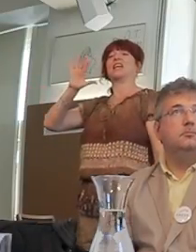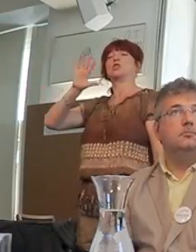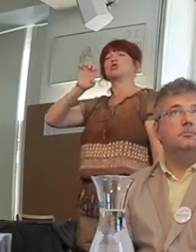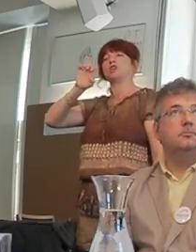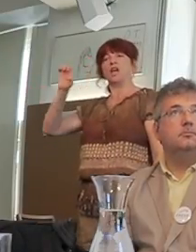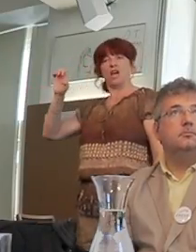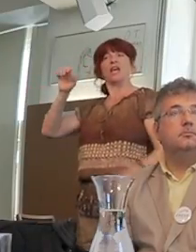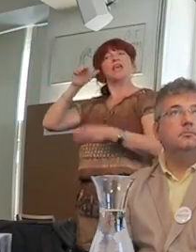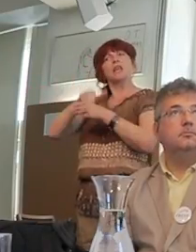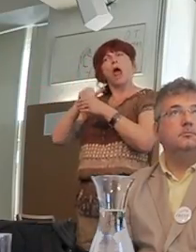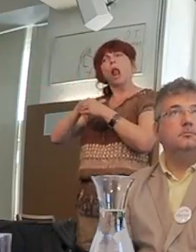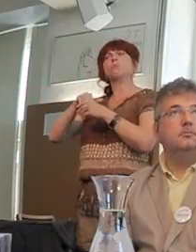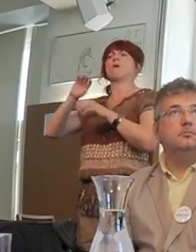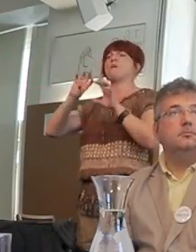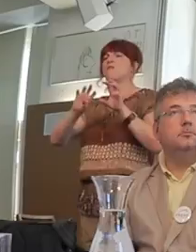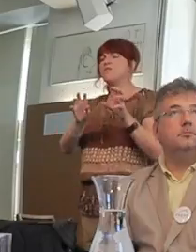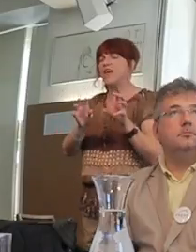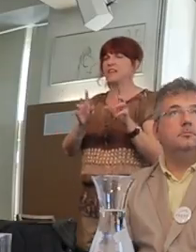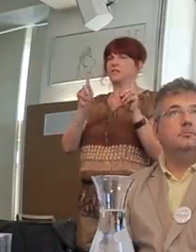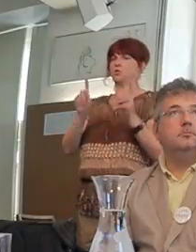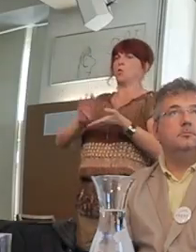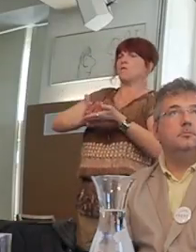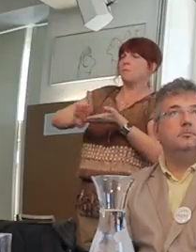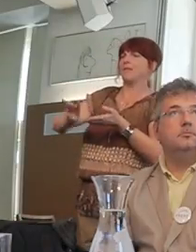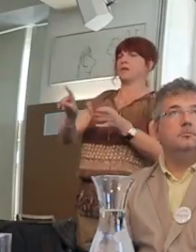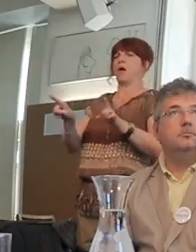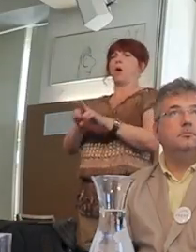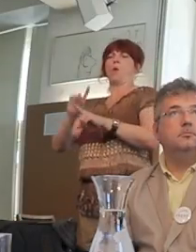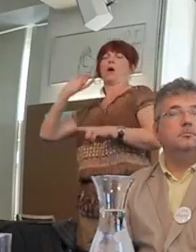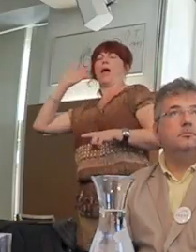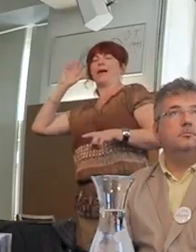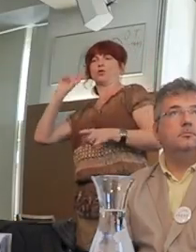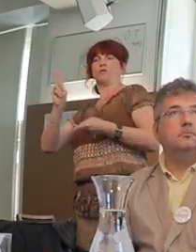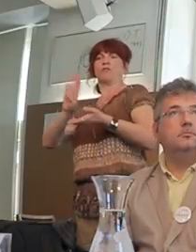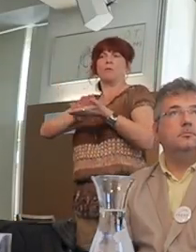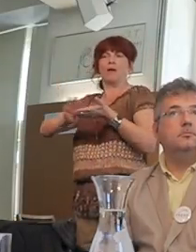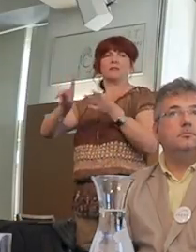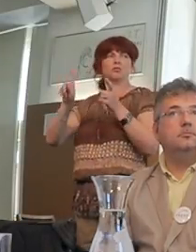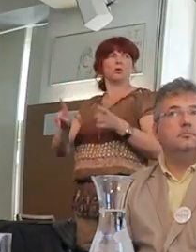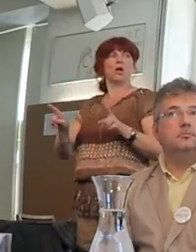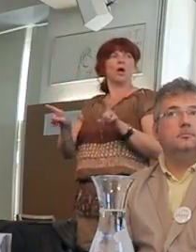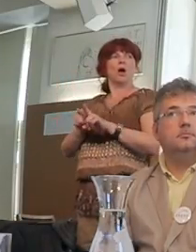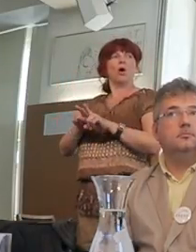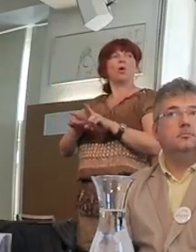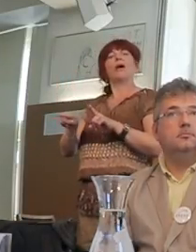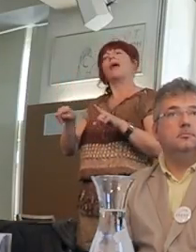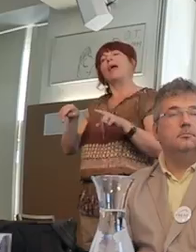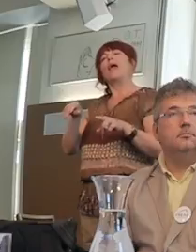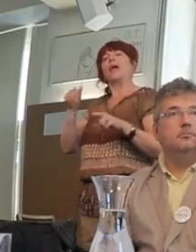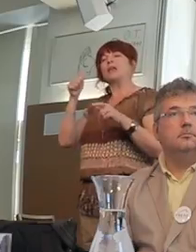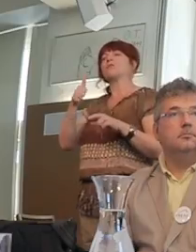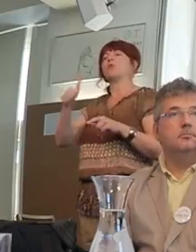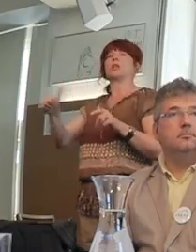Radio umgeht, also wie man sie tunlichst vermeidet. Vielleicht dazu auch noch ein Wort, die Kollegin Waldhäusl,